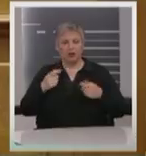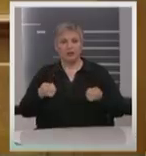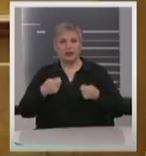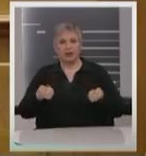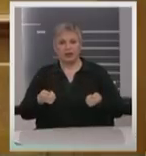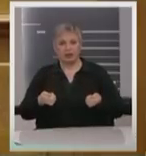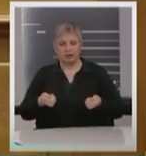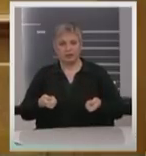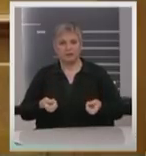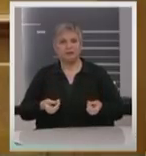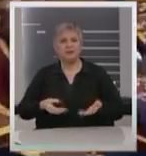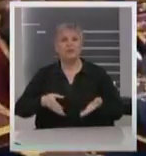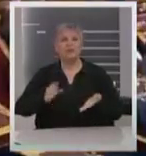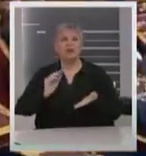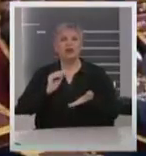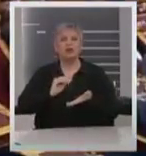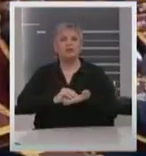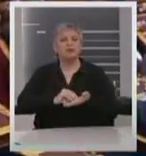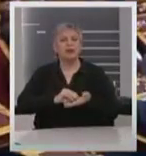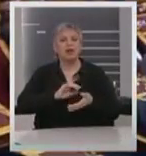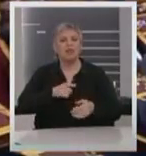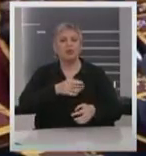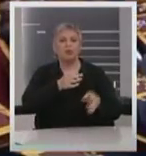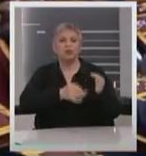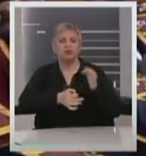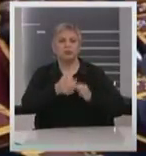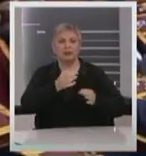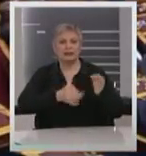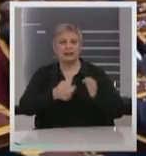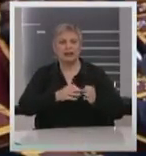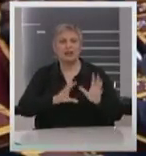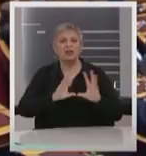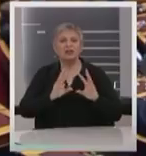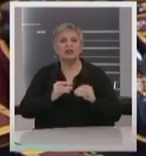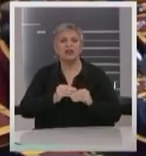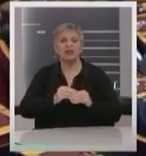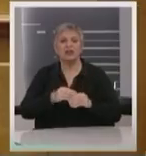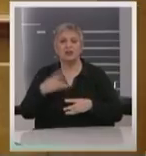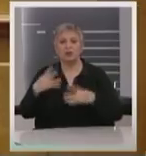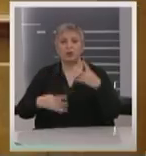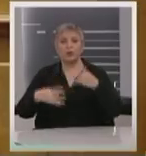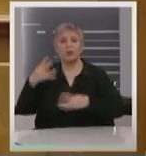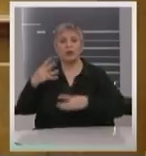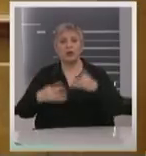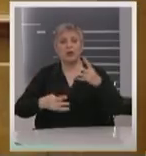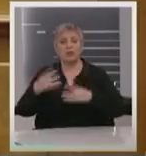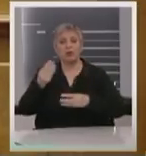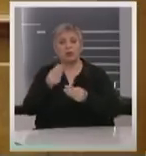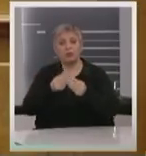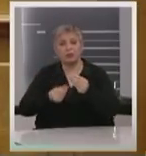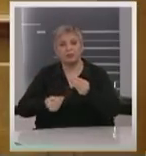στρεβλό είναι και το κυβερνητικό αφήγημα για το υπερπλεώνασμα του προϋπολογισμού ως